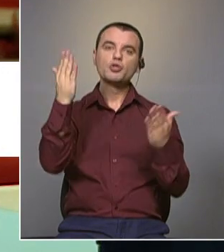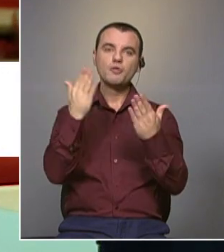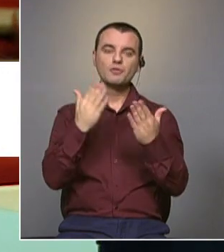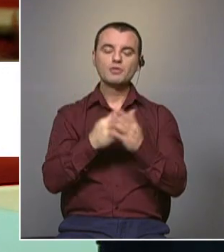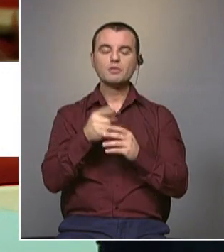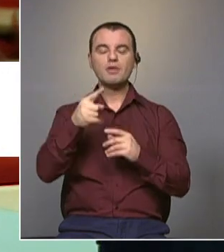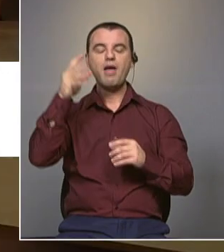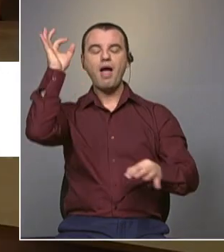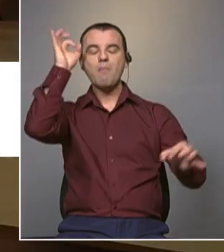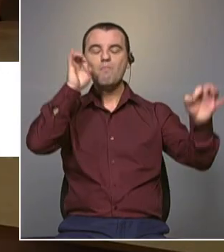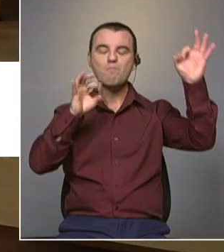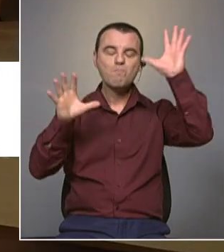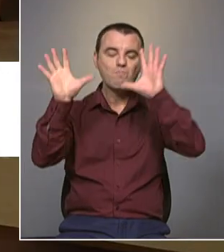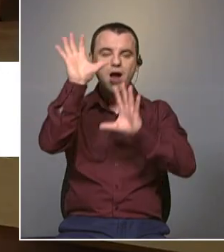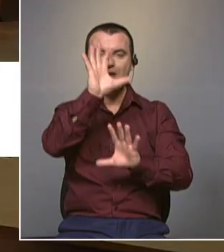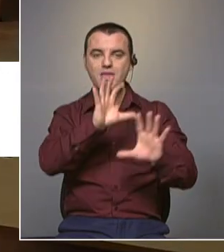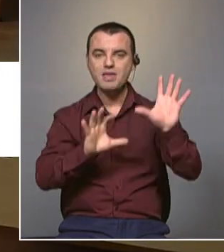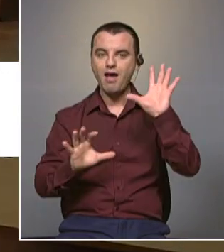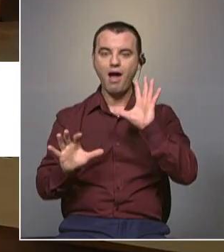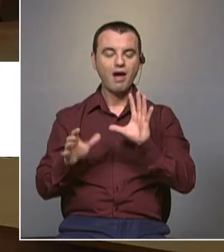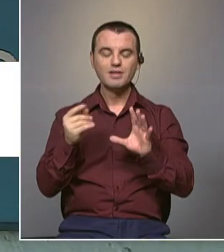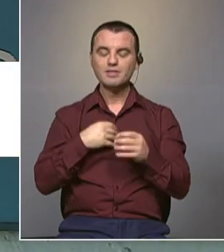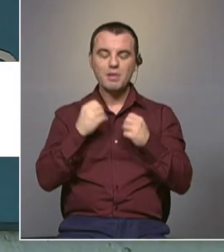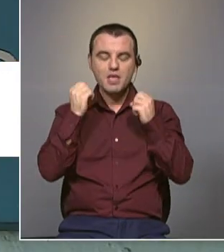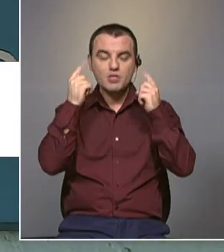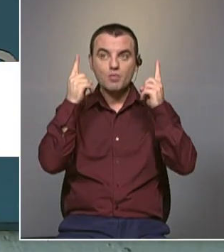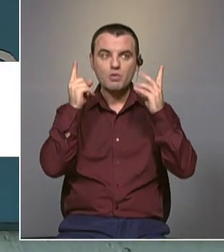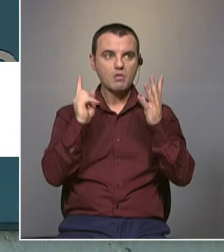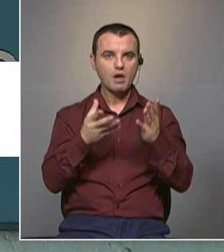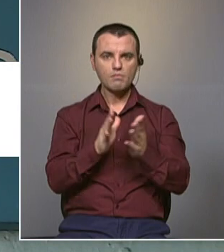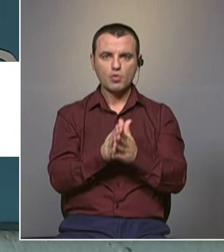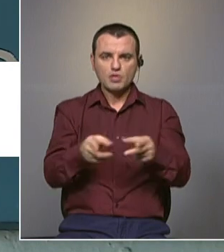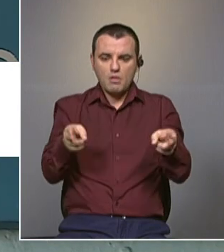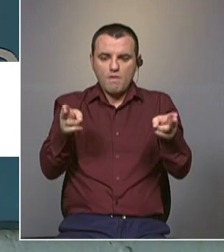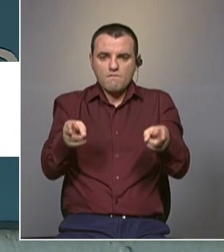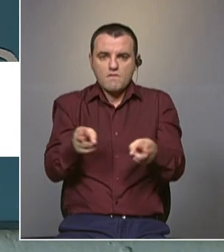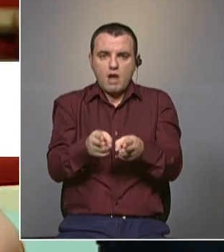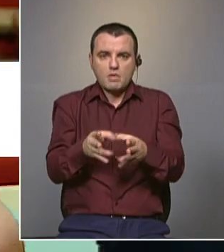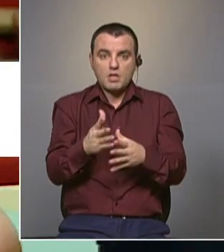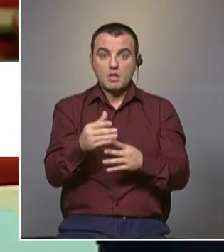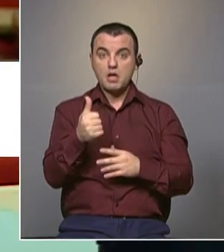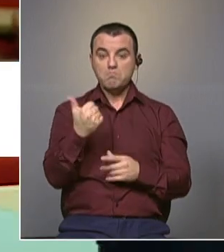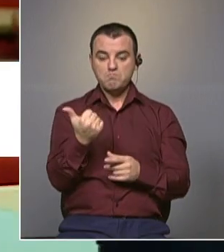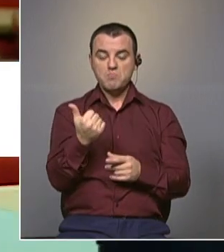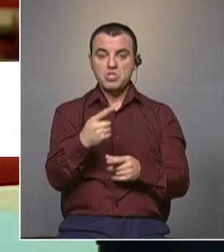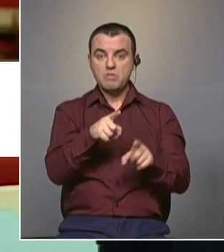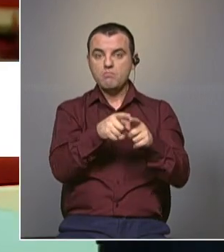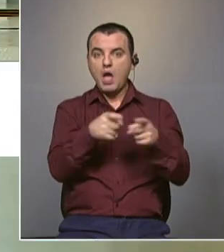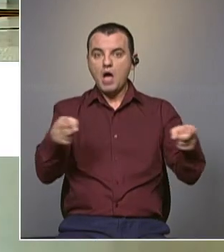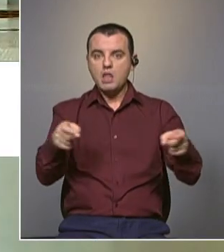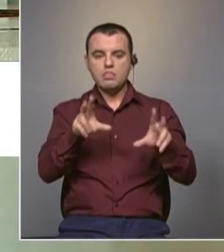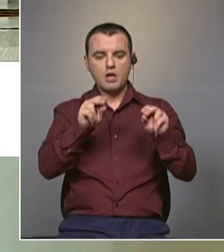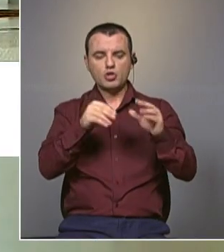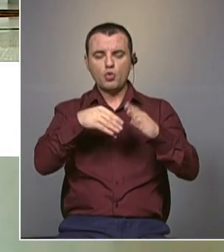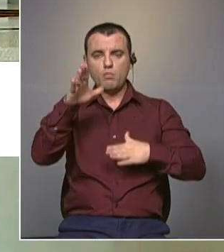и една магична наука. И всъщност за мен е изумително как може само в рамките няколко шифъра и няколко реда да кажеш толкова много